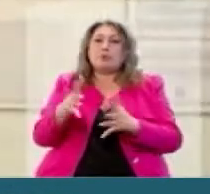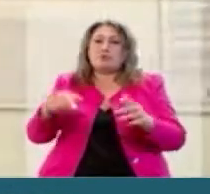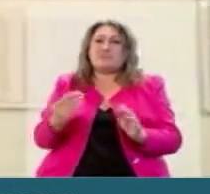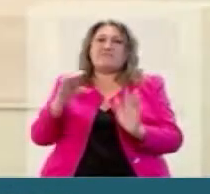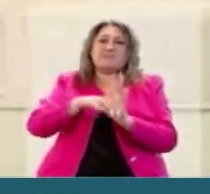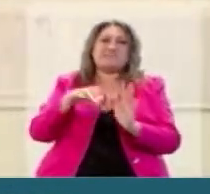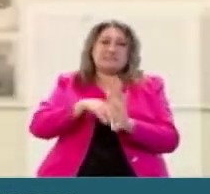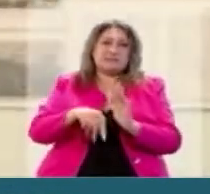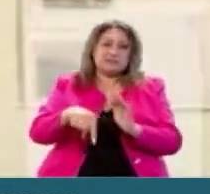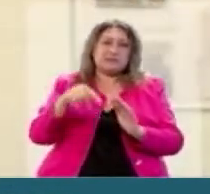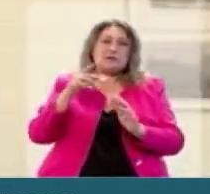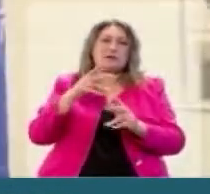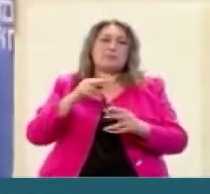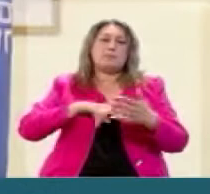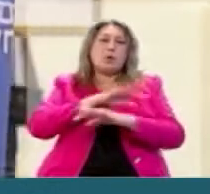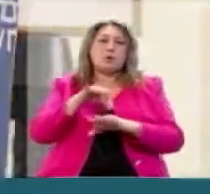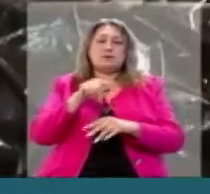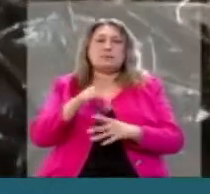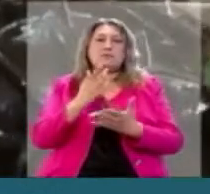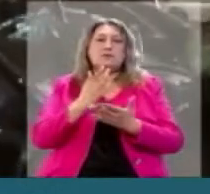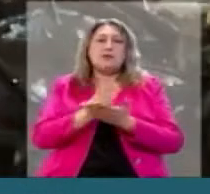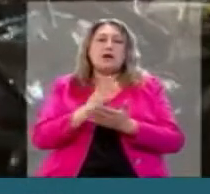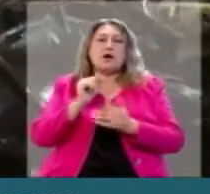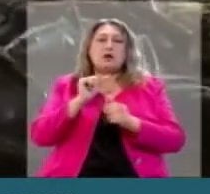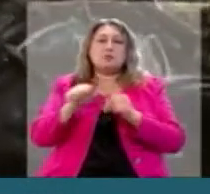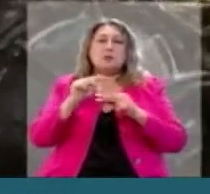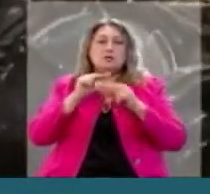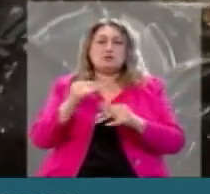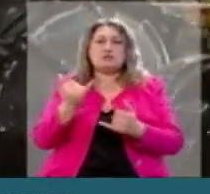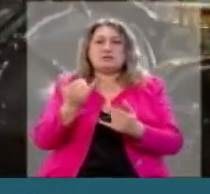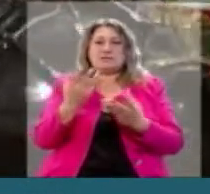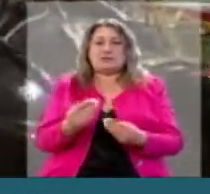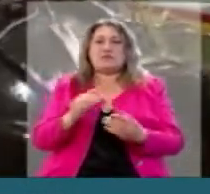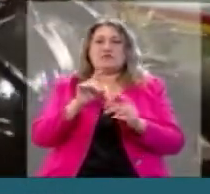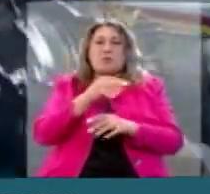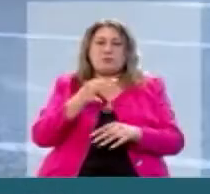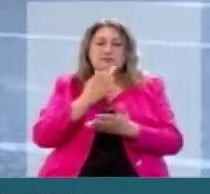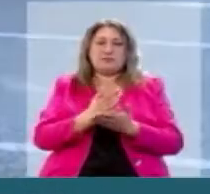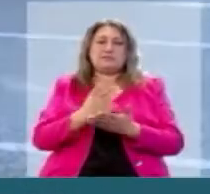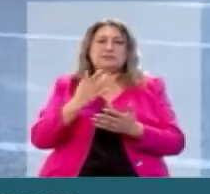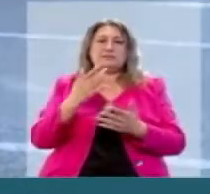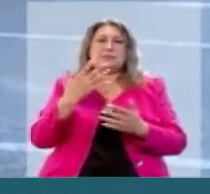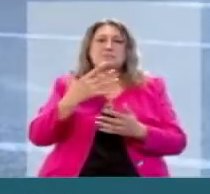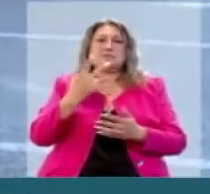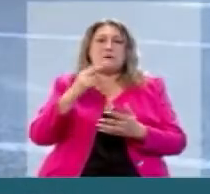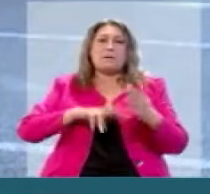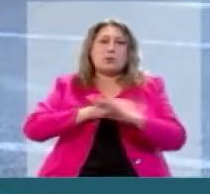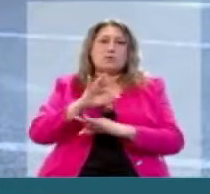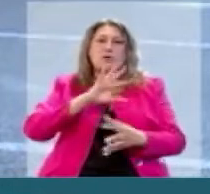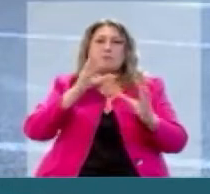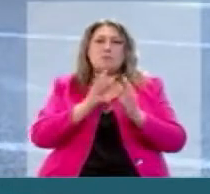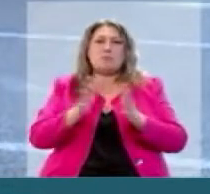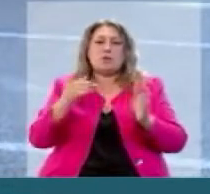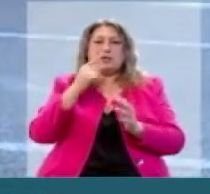Реализация инвестиционных проектов находится на особом контроле. На сегодняшний день в области создан пул из 52 проектов на сумму